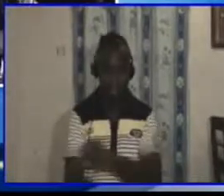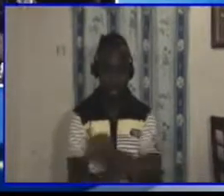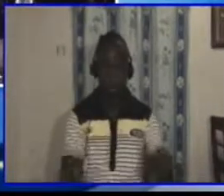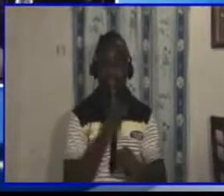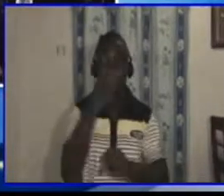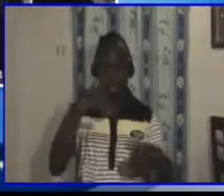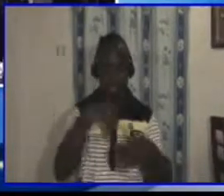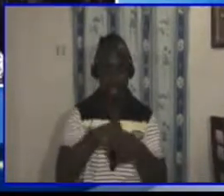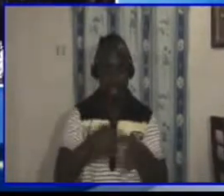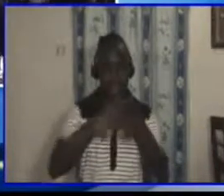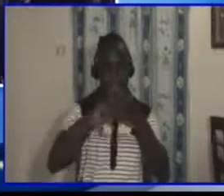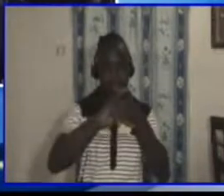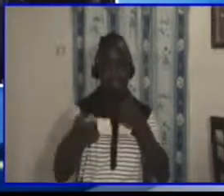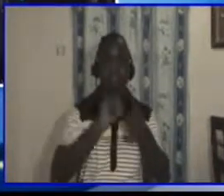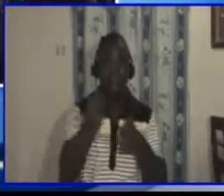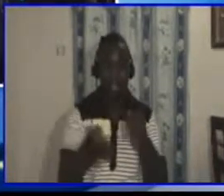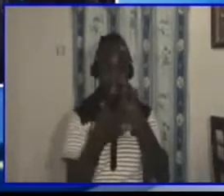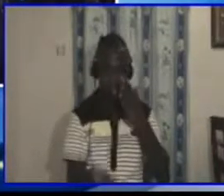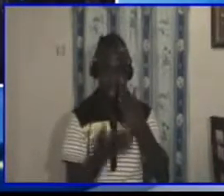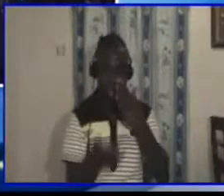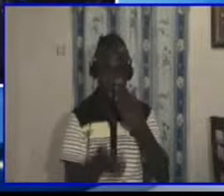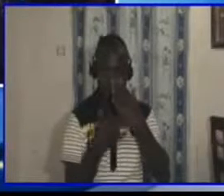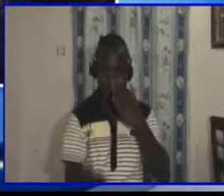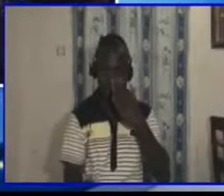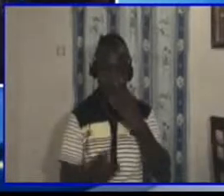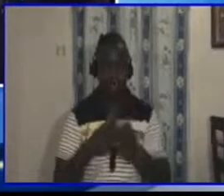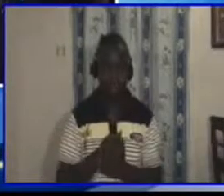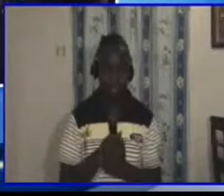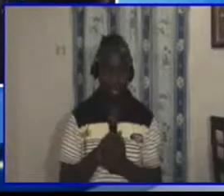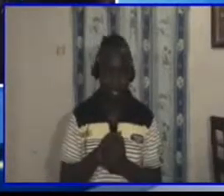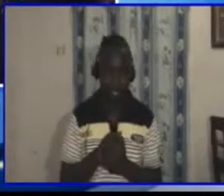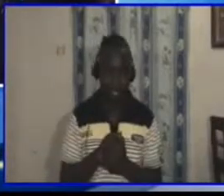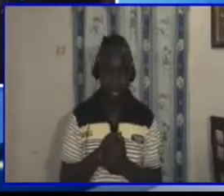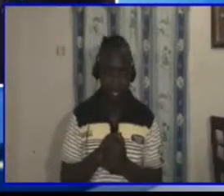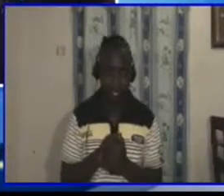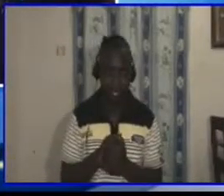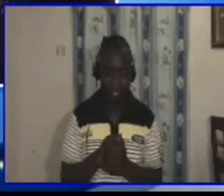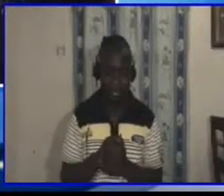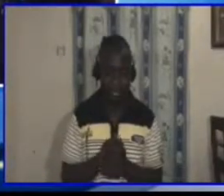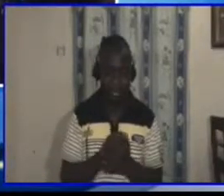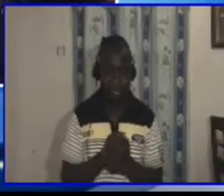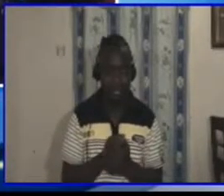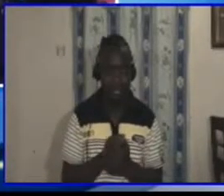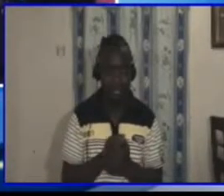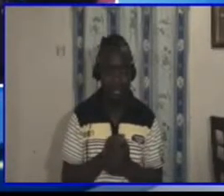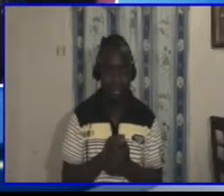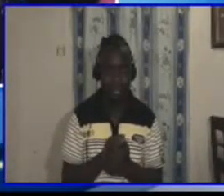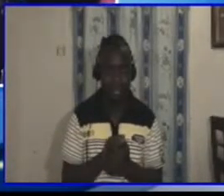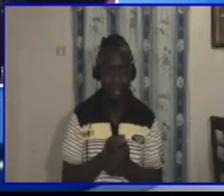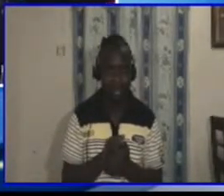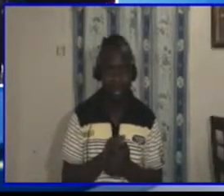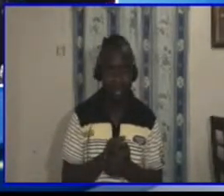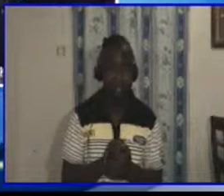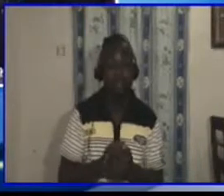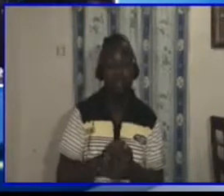come in merito alla domanda qui che adesso la vita è nel messaggio e non è